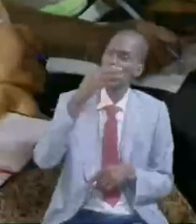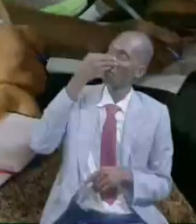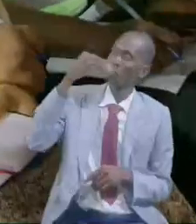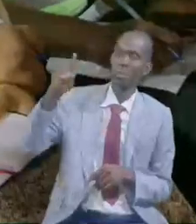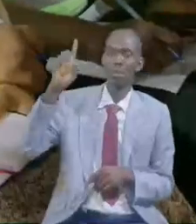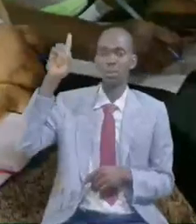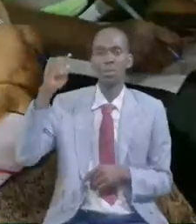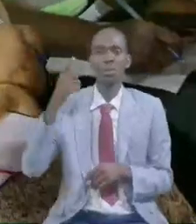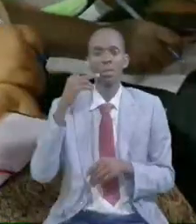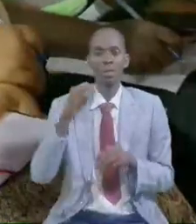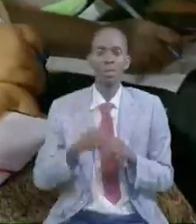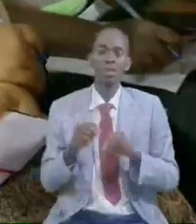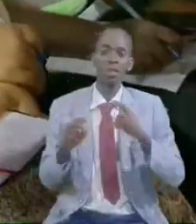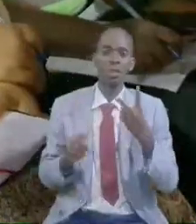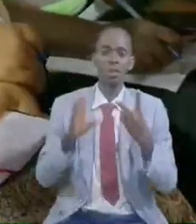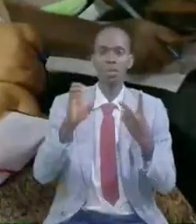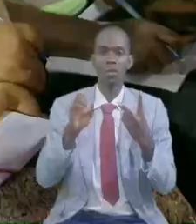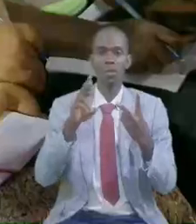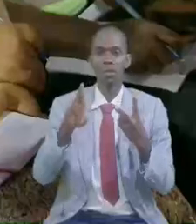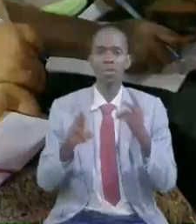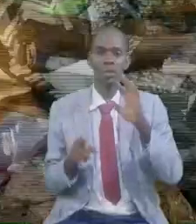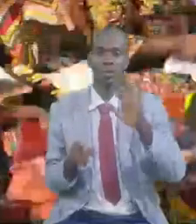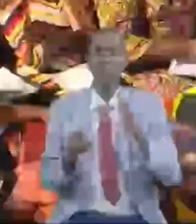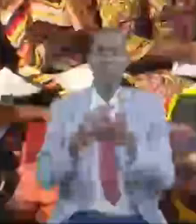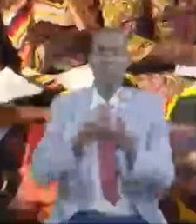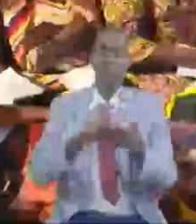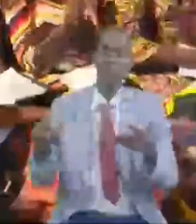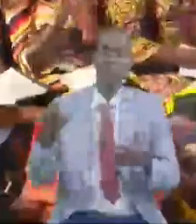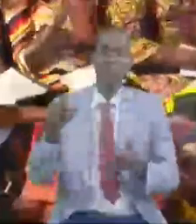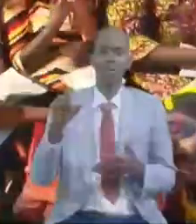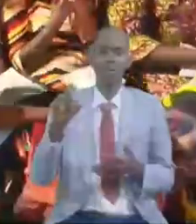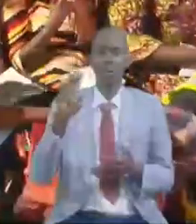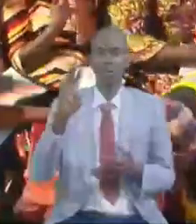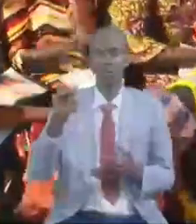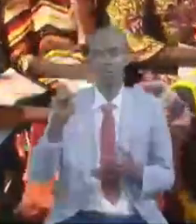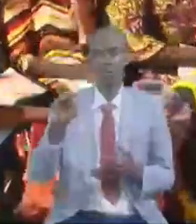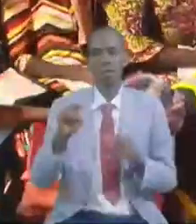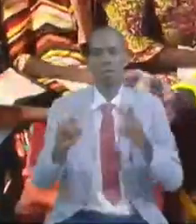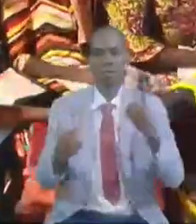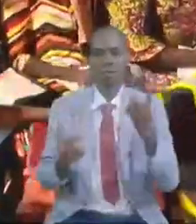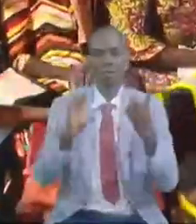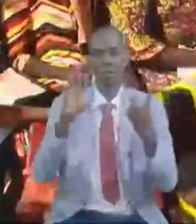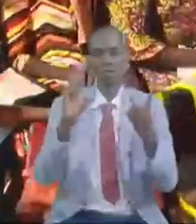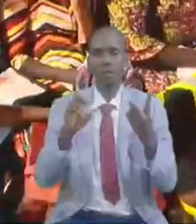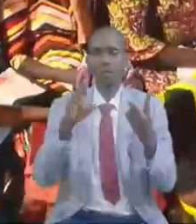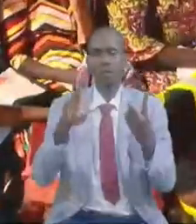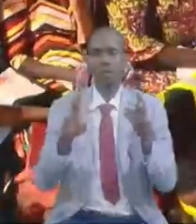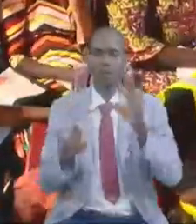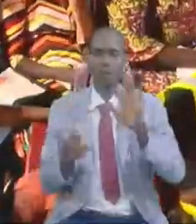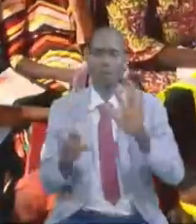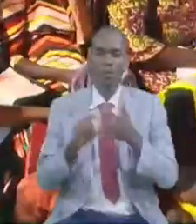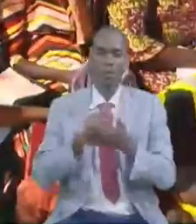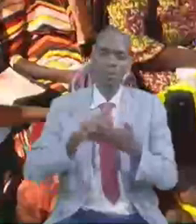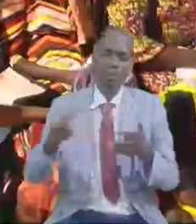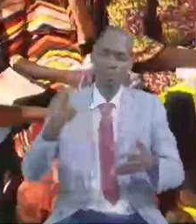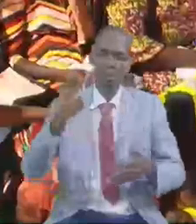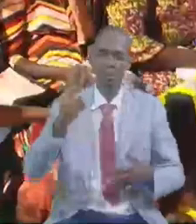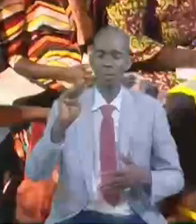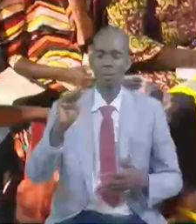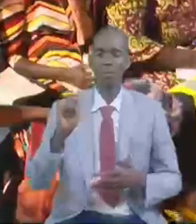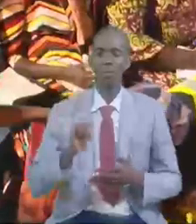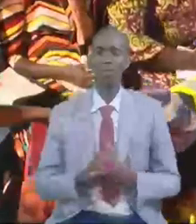le Seigneur. 2 Corinthiens 5, verset 14. 2 Corinthiens chapitre